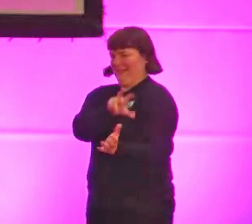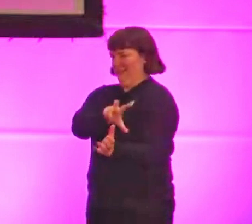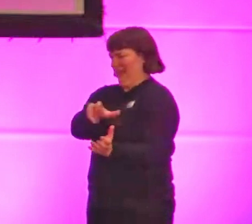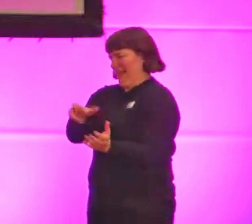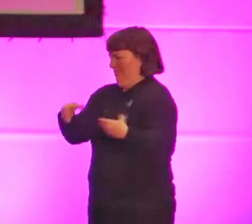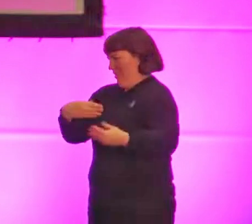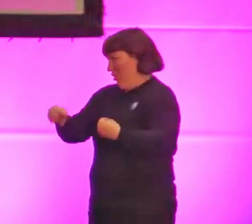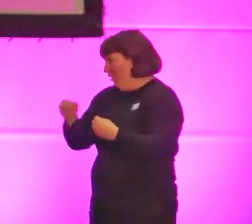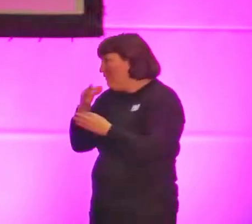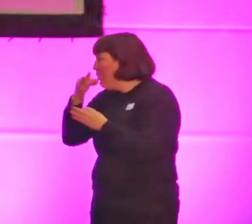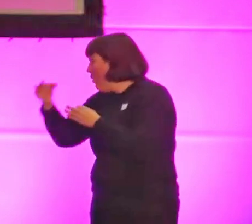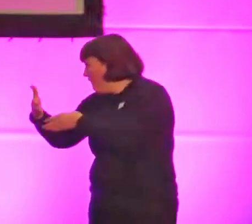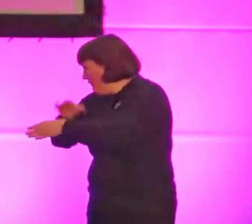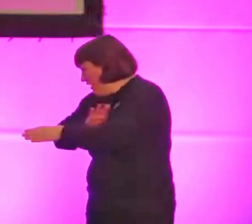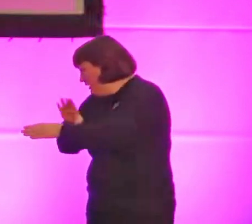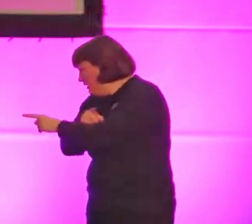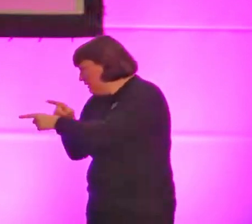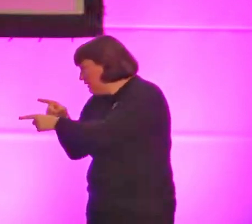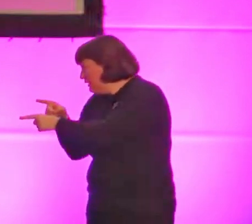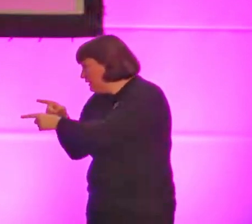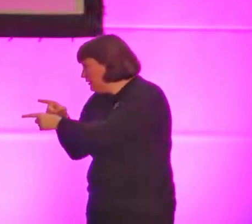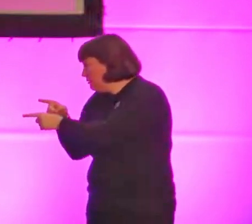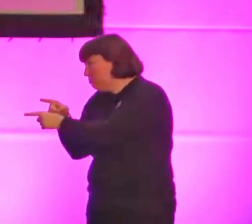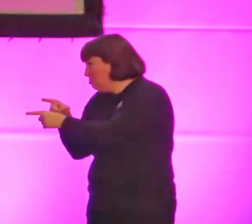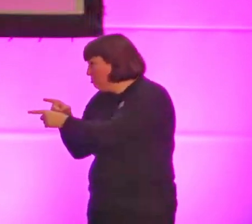sekretessbelägga i protokollet. Men